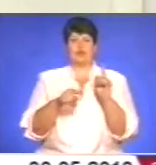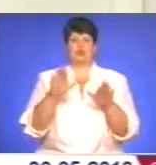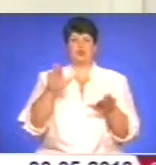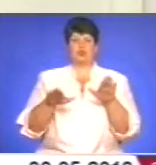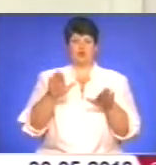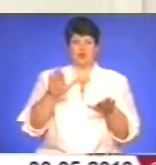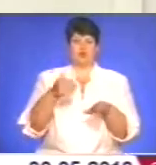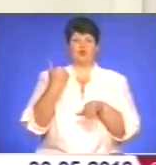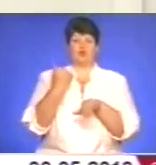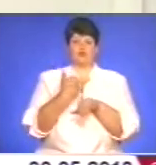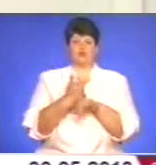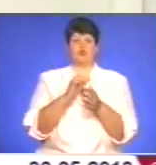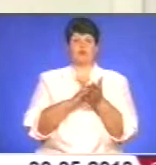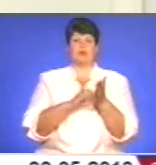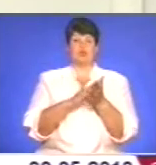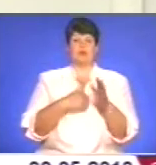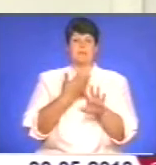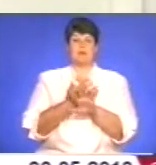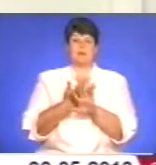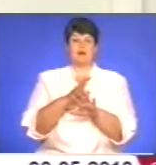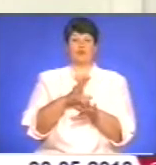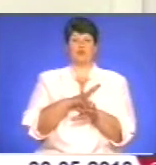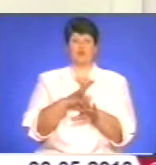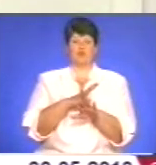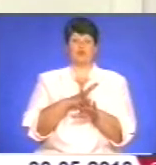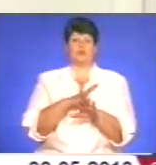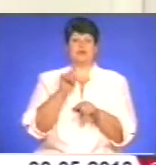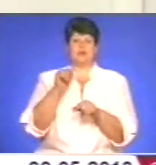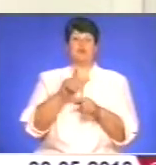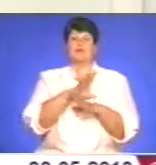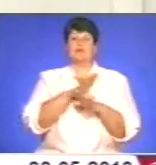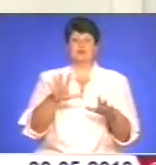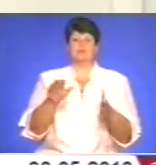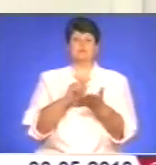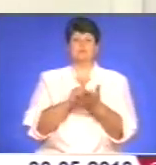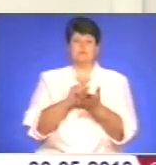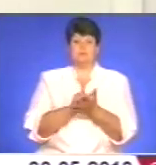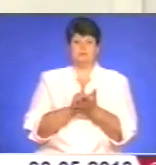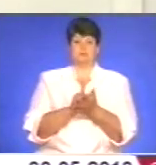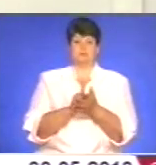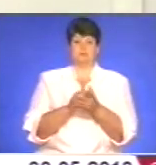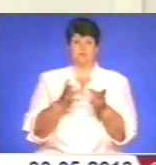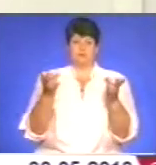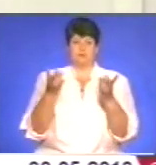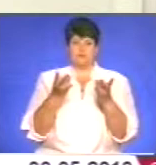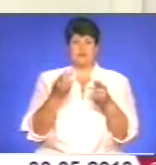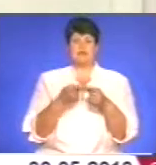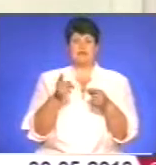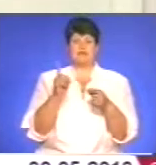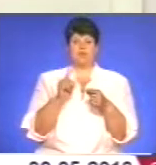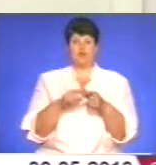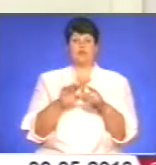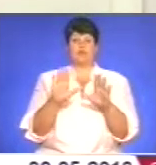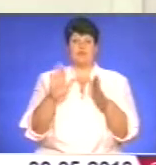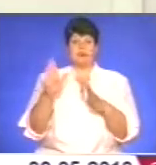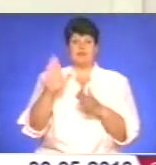основною причиною забраковок була відсутність супровідної документації. Це той момент, Валентин Антонович, який